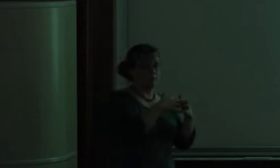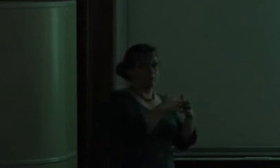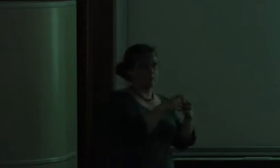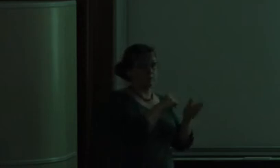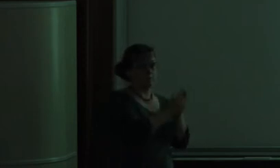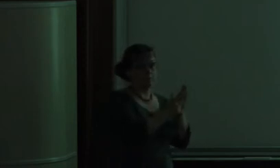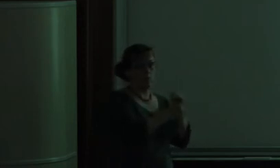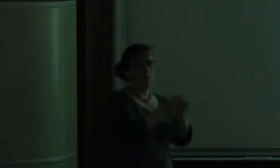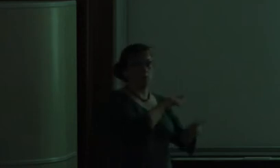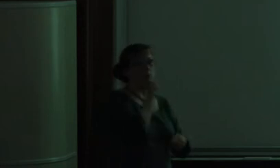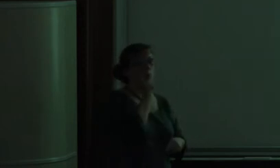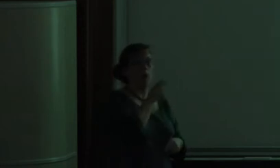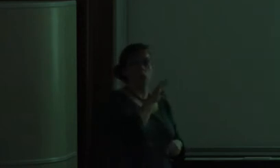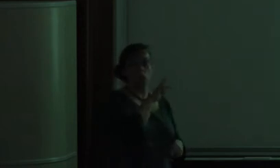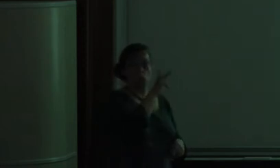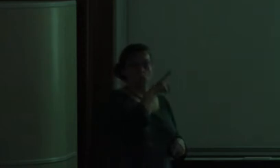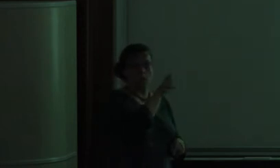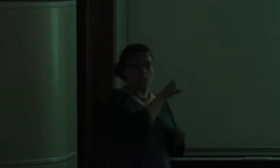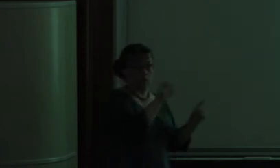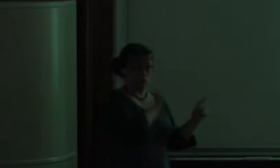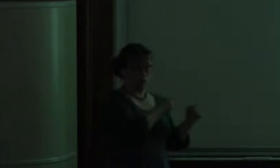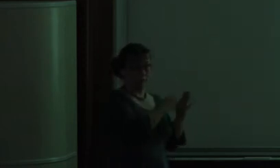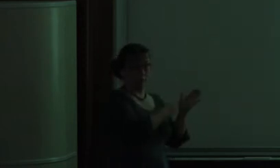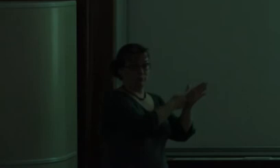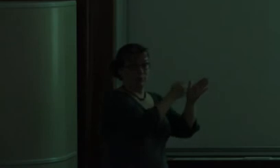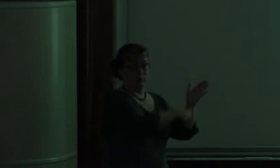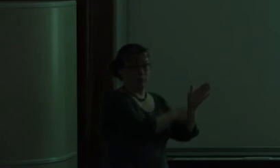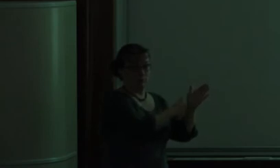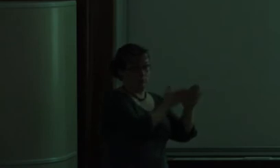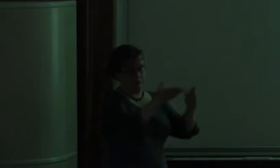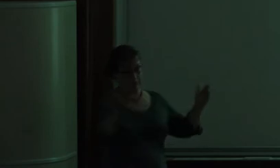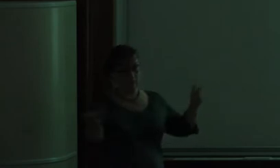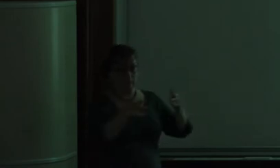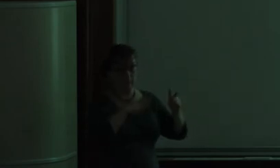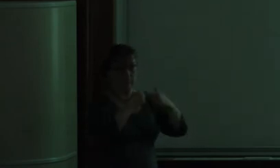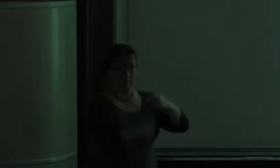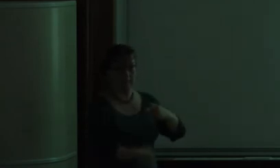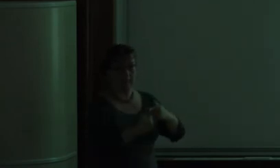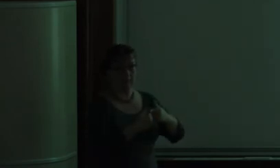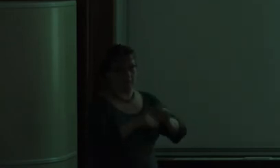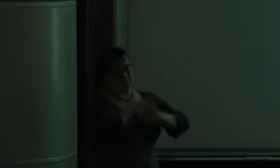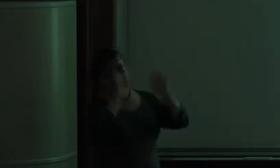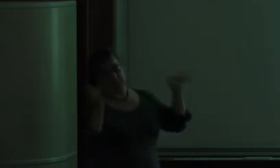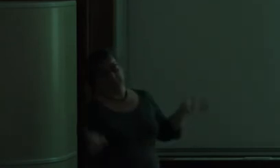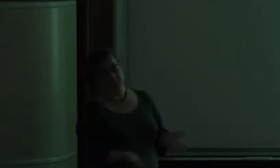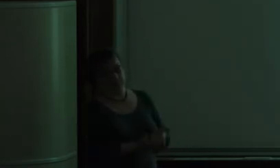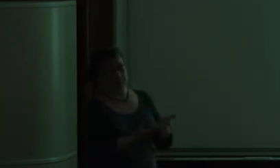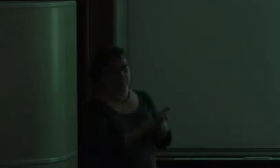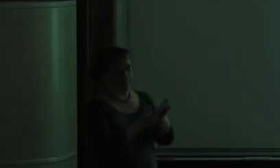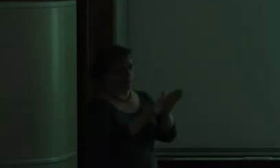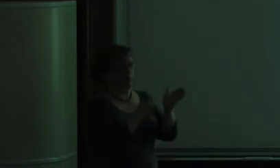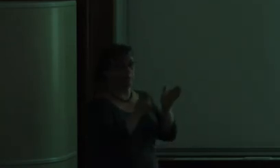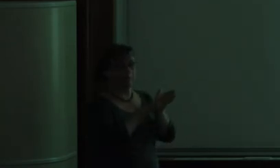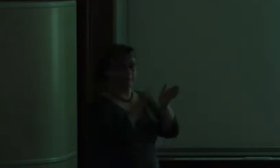tuple. Et ce tuple, il est itérable. Et ça, ça me retourne une liste. Et ceci, c'est un itérable qui contient des